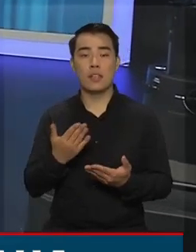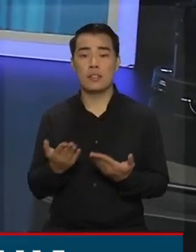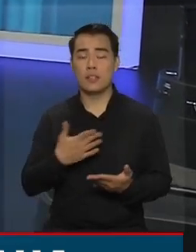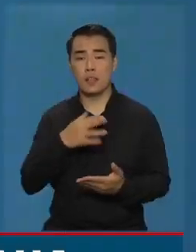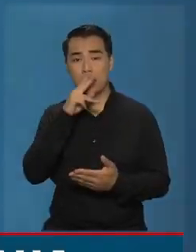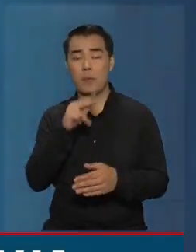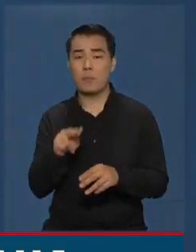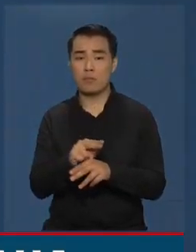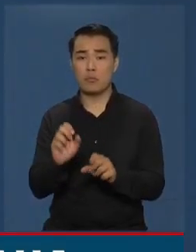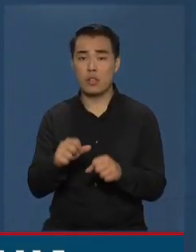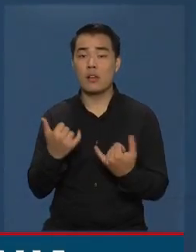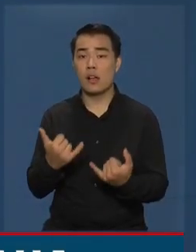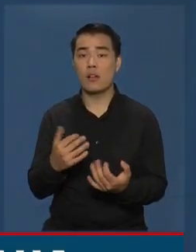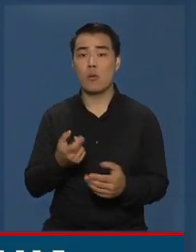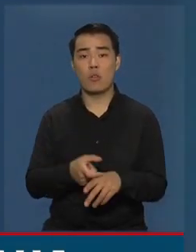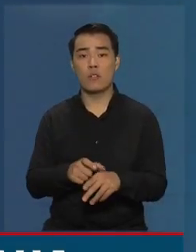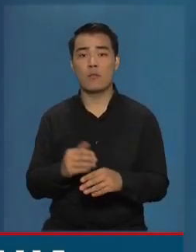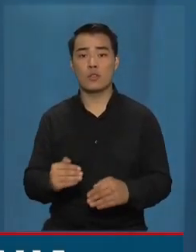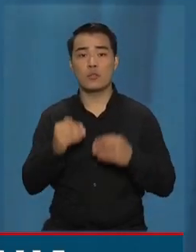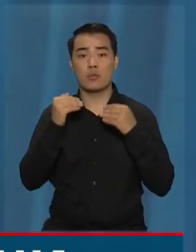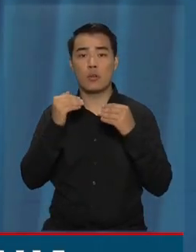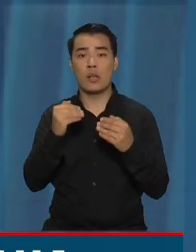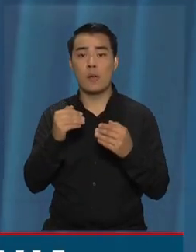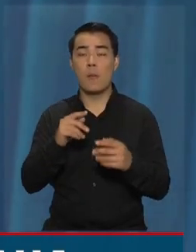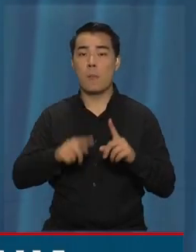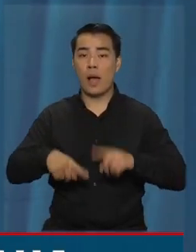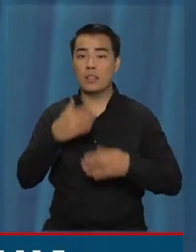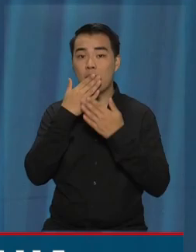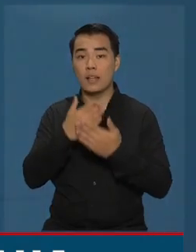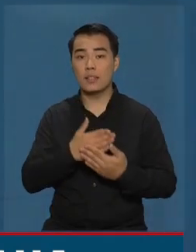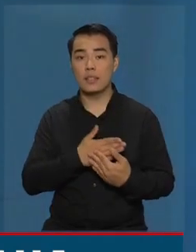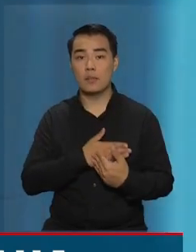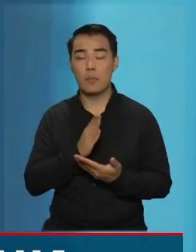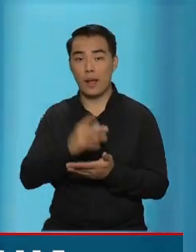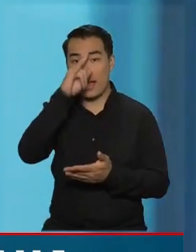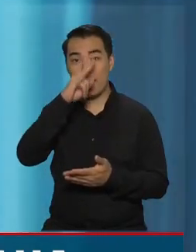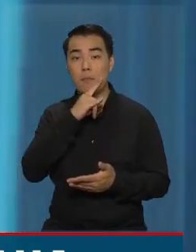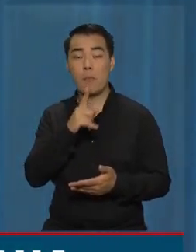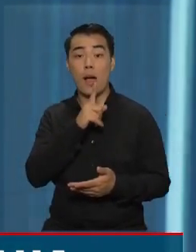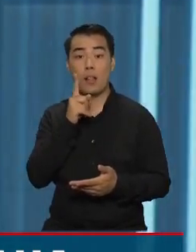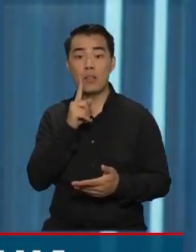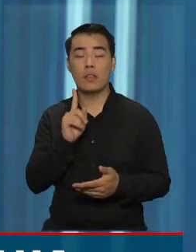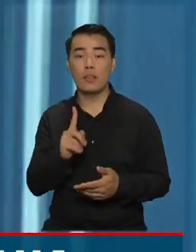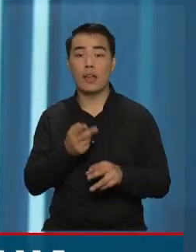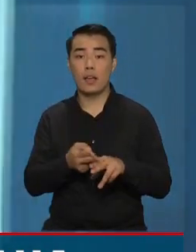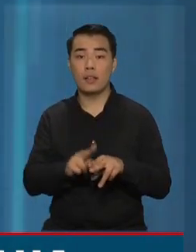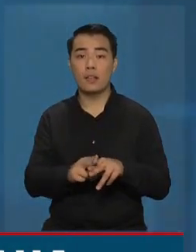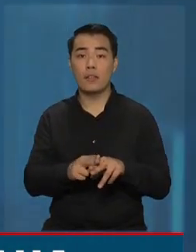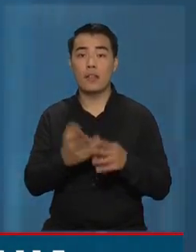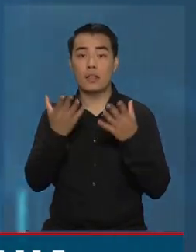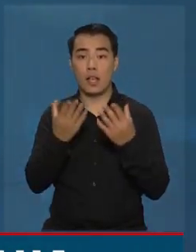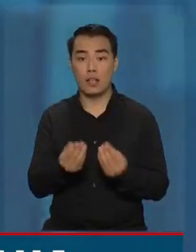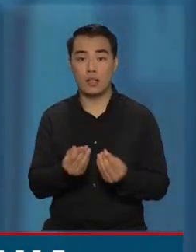нас очень высокий уровень патриотизма у казахстанской молодежи. И, наверное, эта дата для